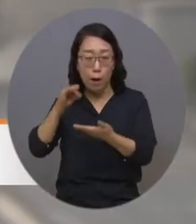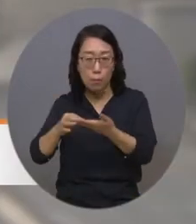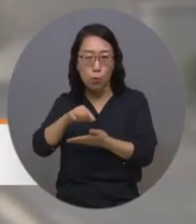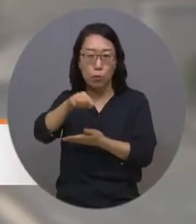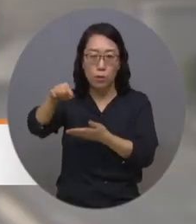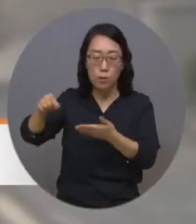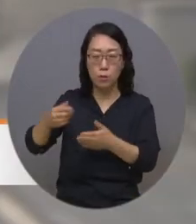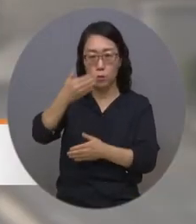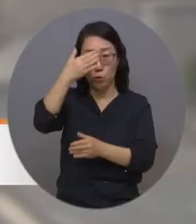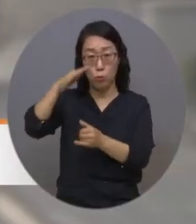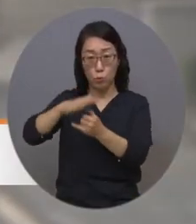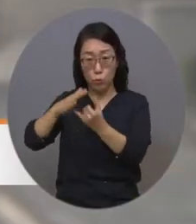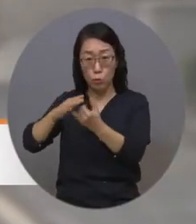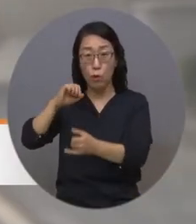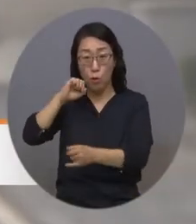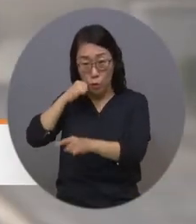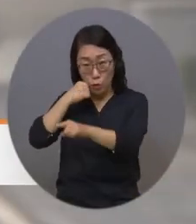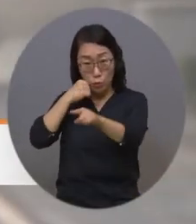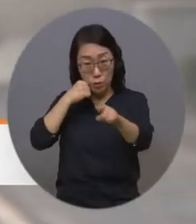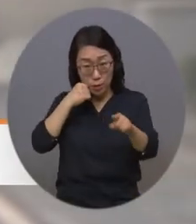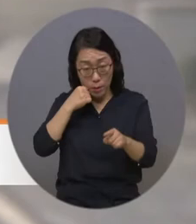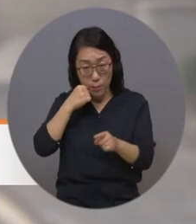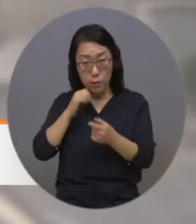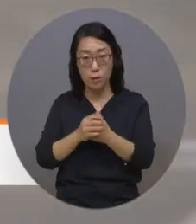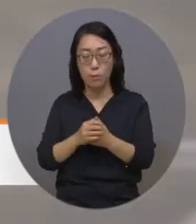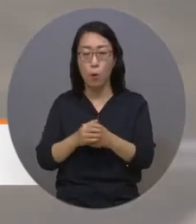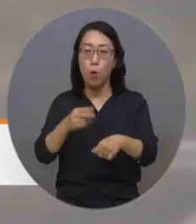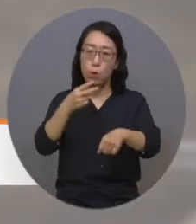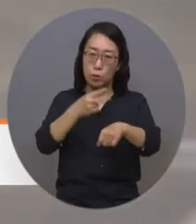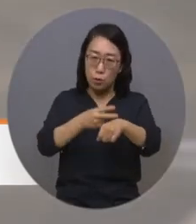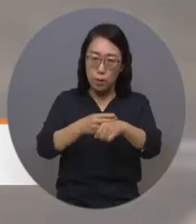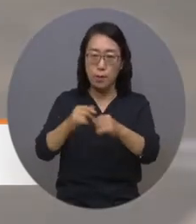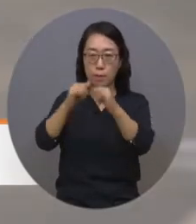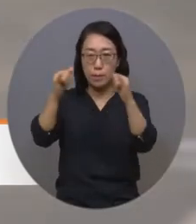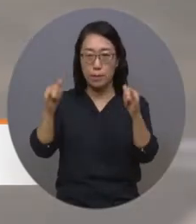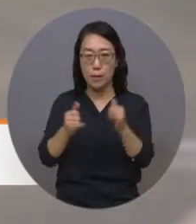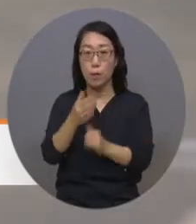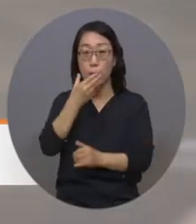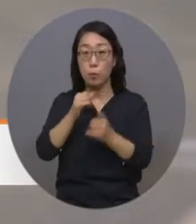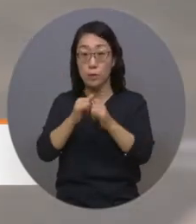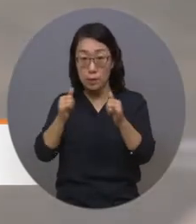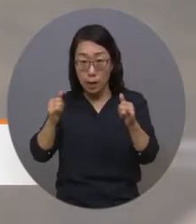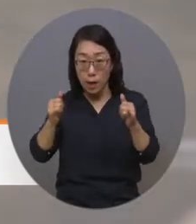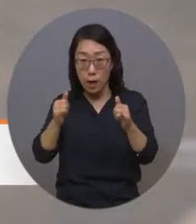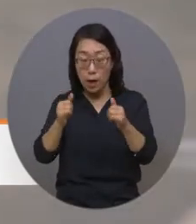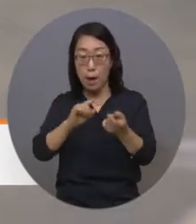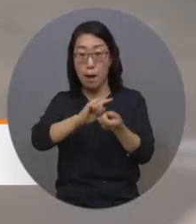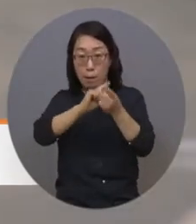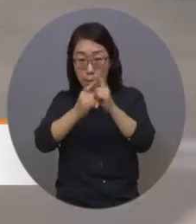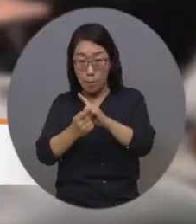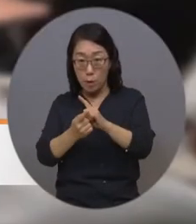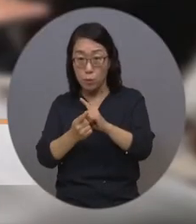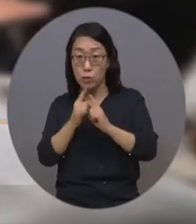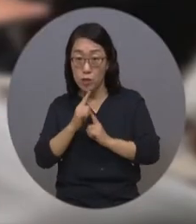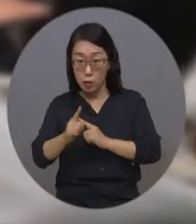청소년을 보호하기 위해 법정 대리인 외 교사나 사회복지사 신청도 접수 처리할